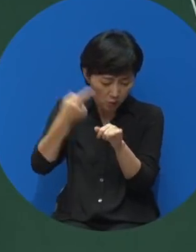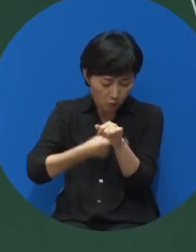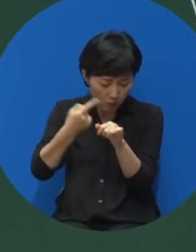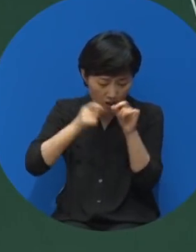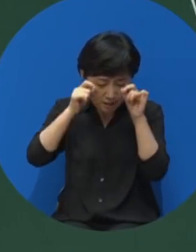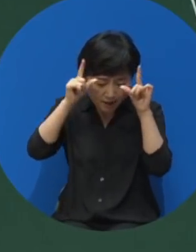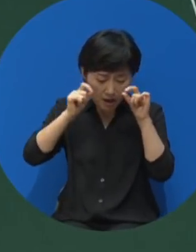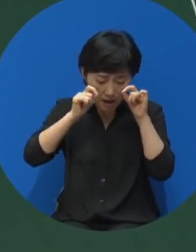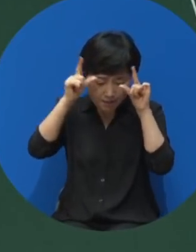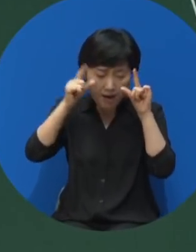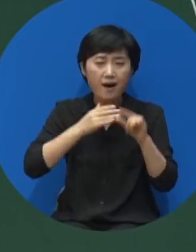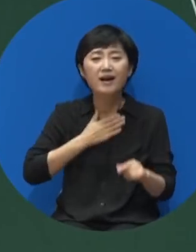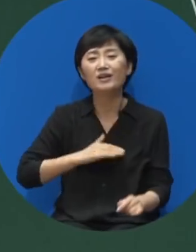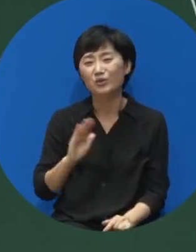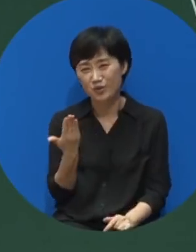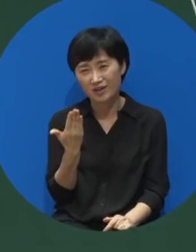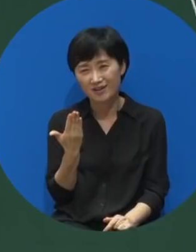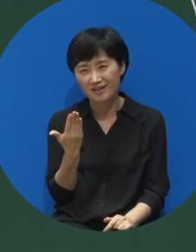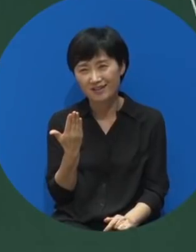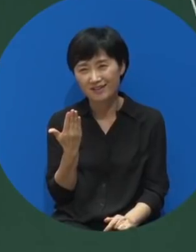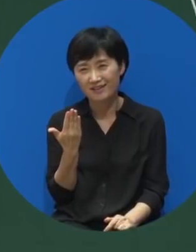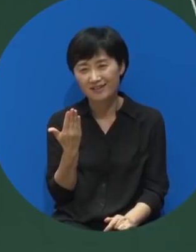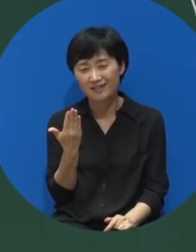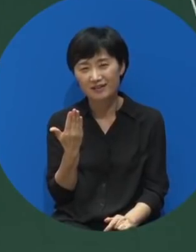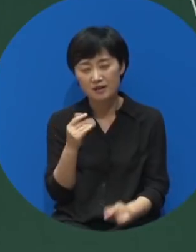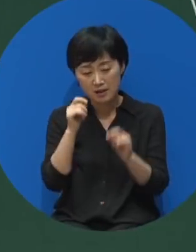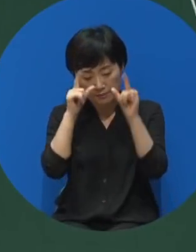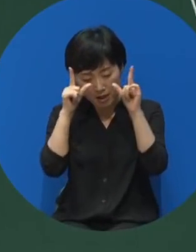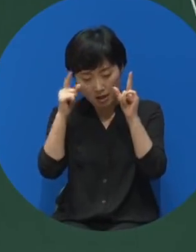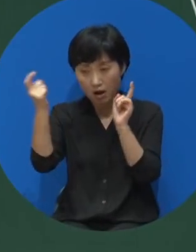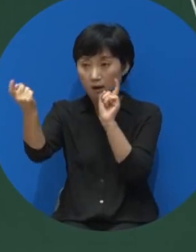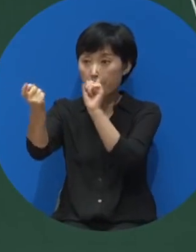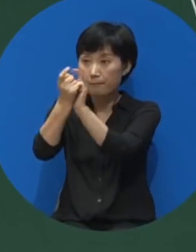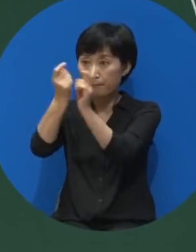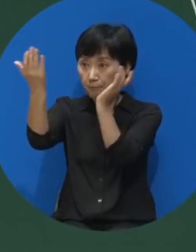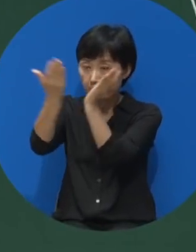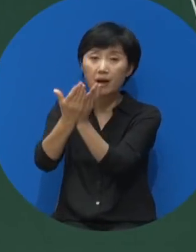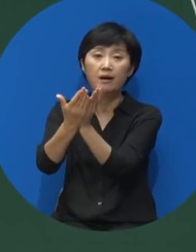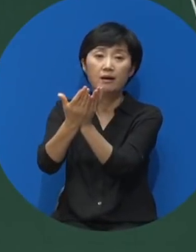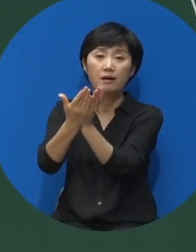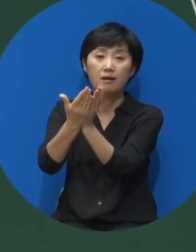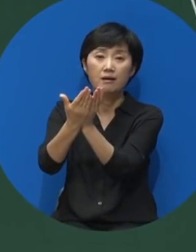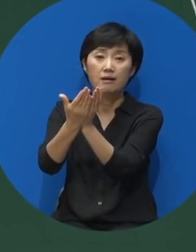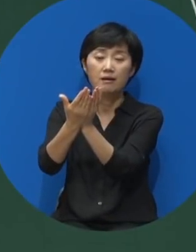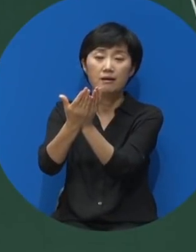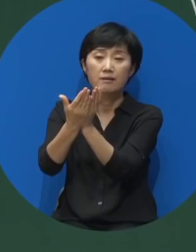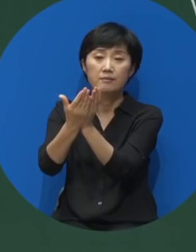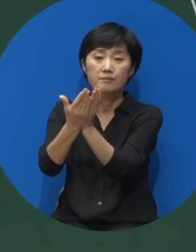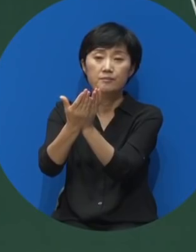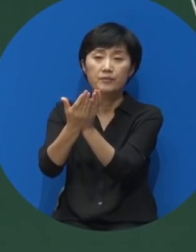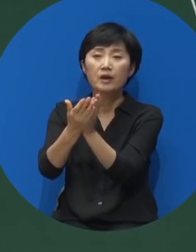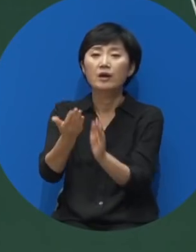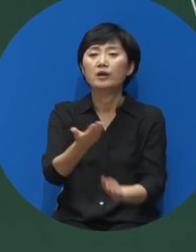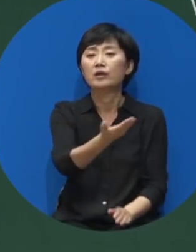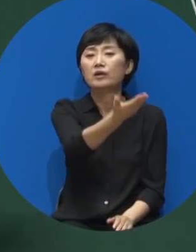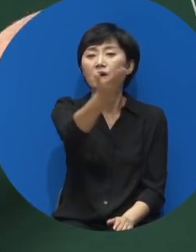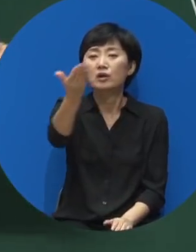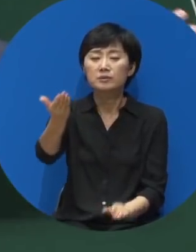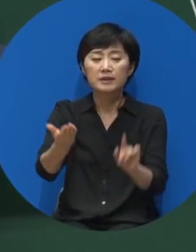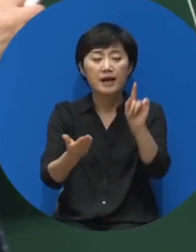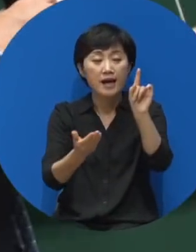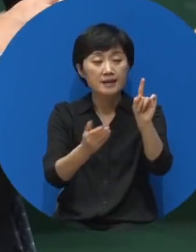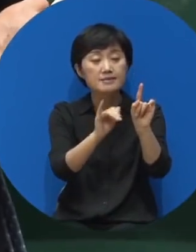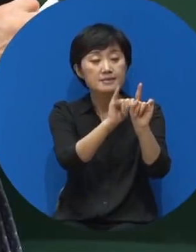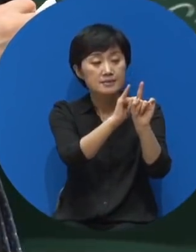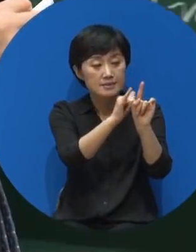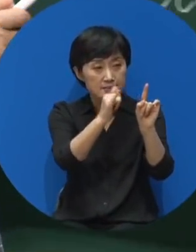不是靠着意象，或者是用耳朵听见，而是靠着 너무 정확하게 딱 와요. 意象能看见，非常. 그런데 여러분 한 사람의 그 기도와 전도 때문에